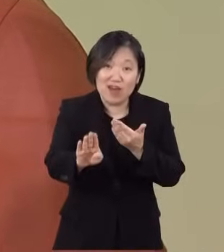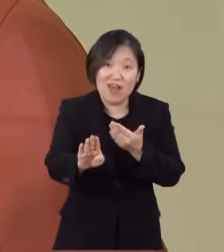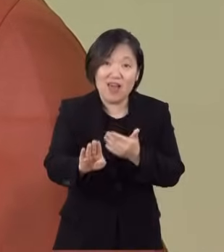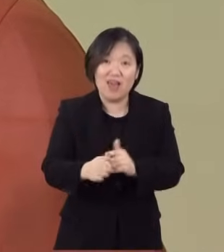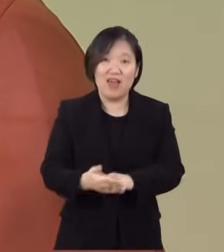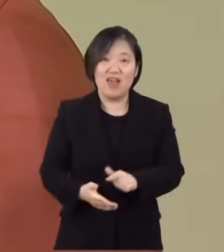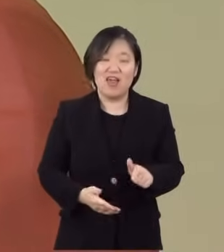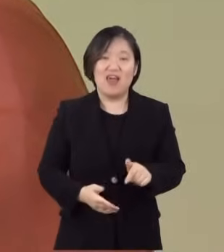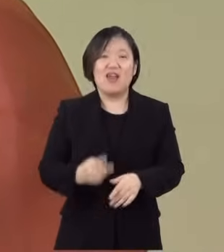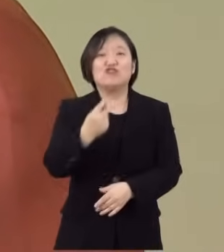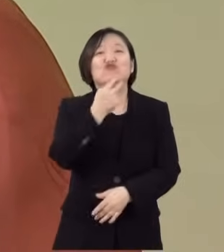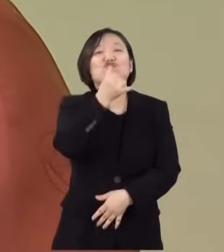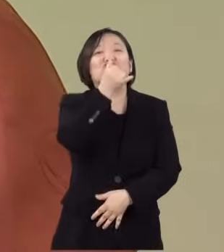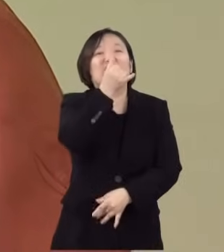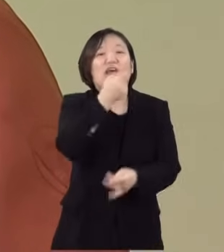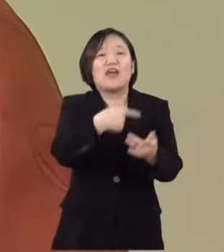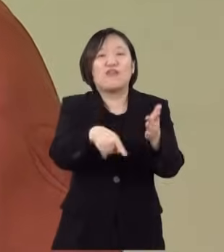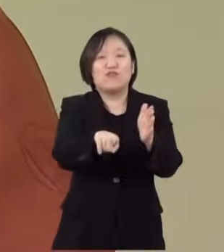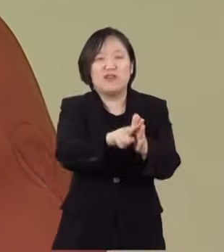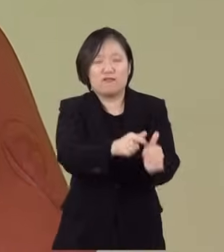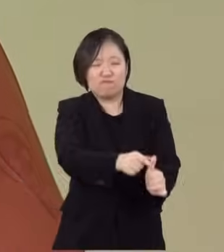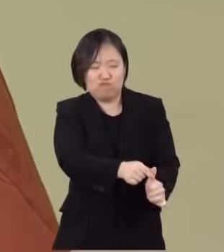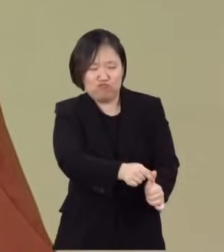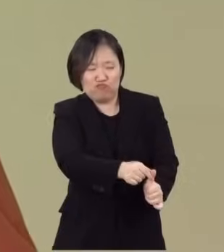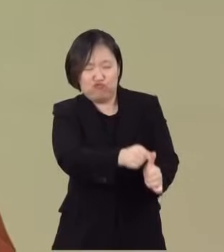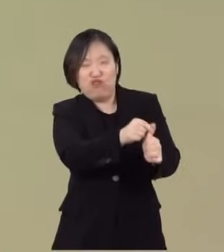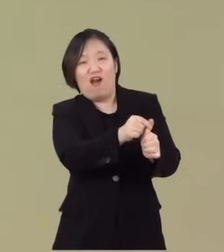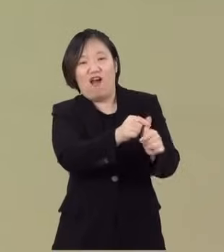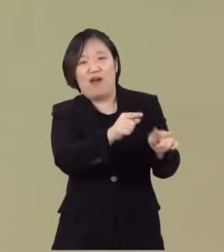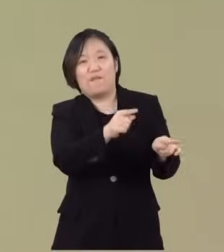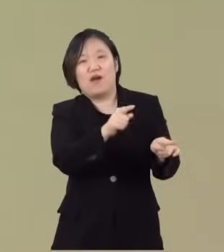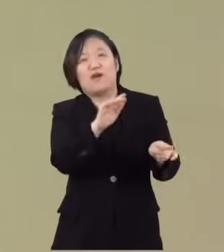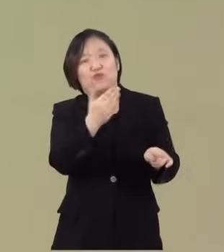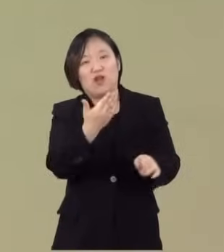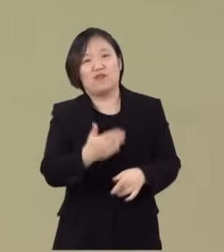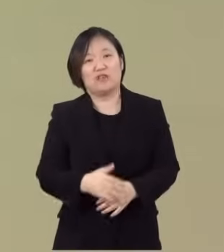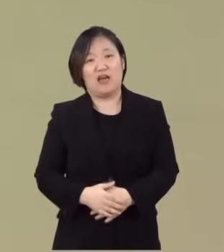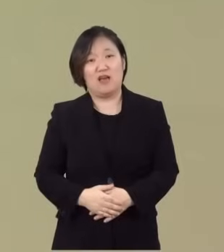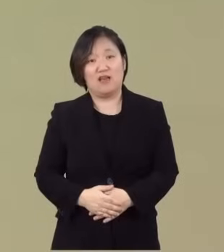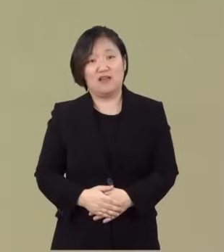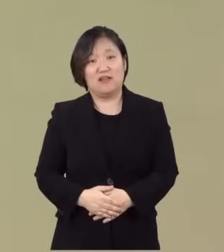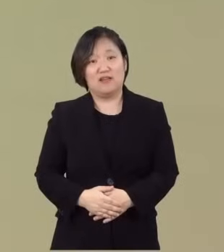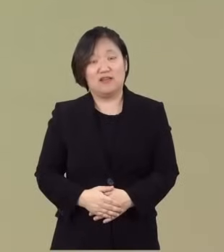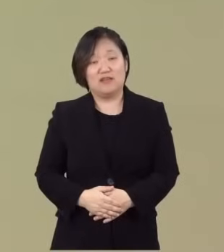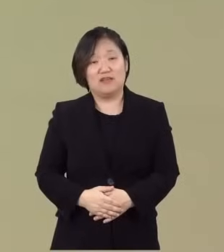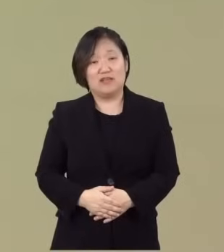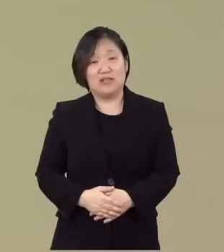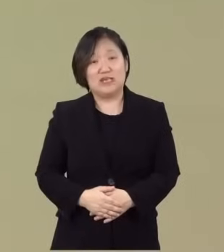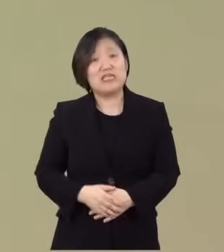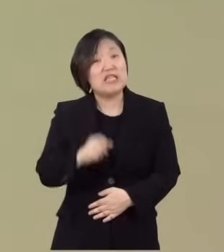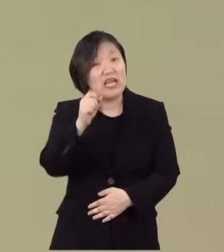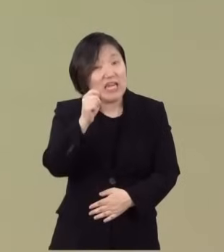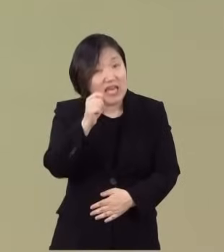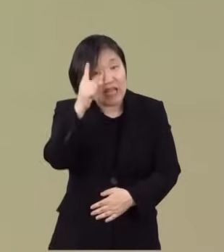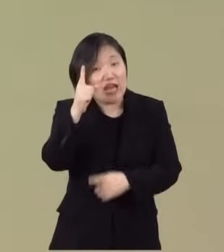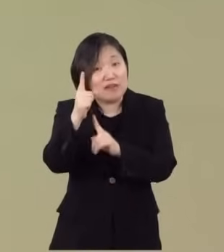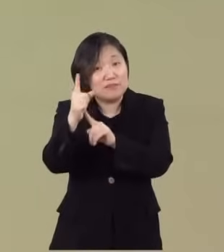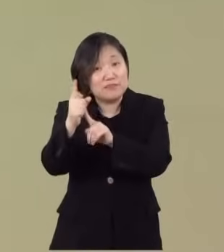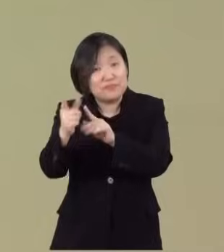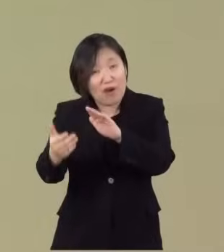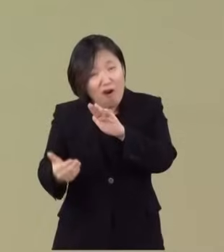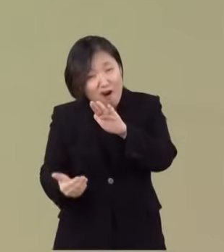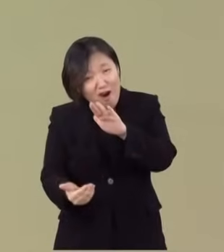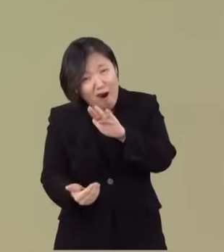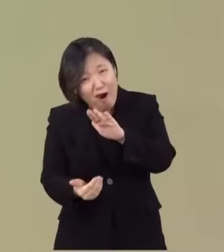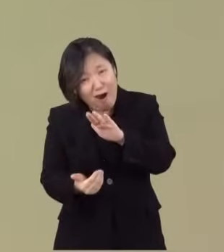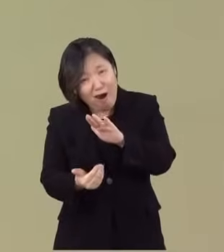성취한 뒤에 널리널리 중생을 제도할 것이니라 그때 깨달음을